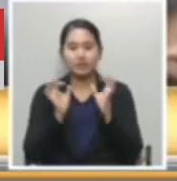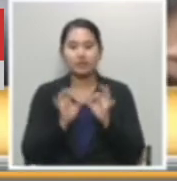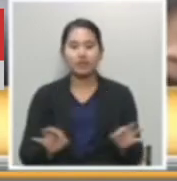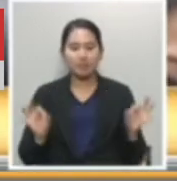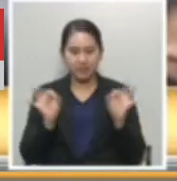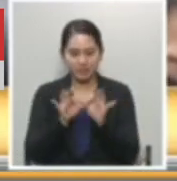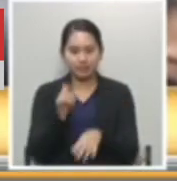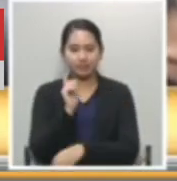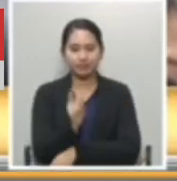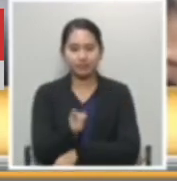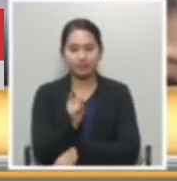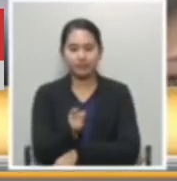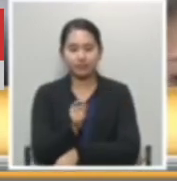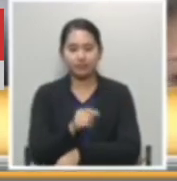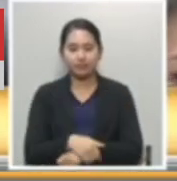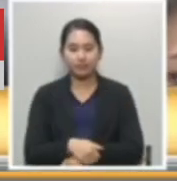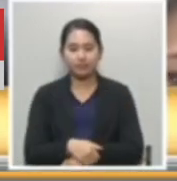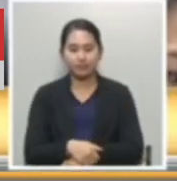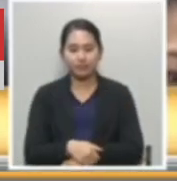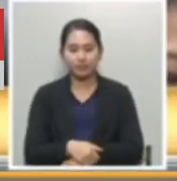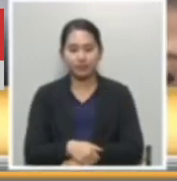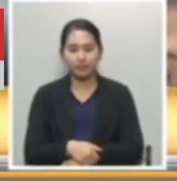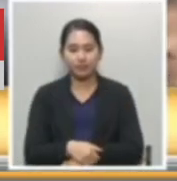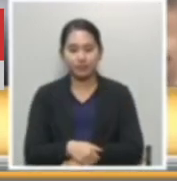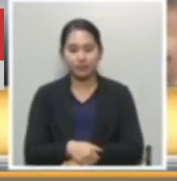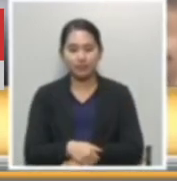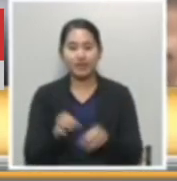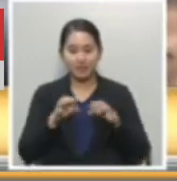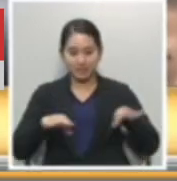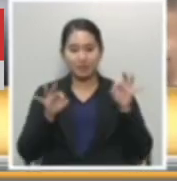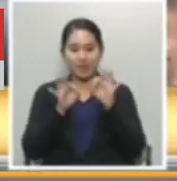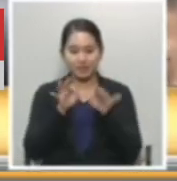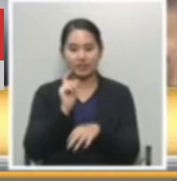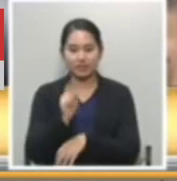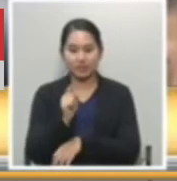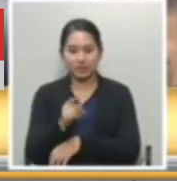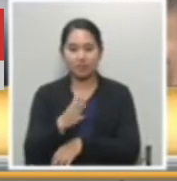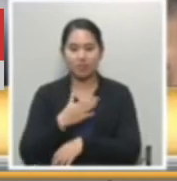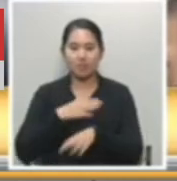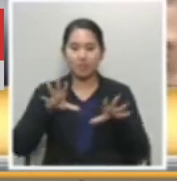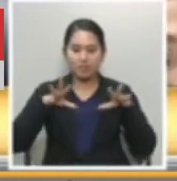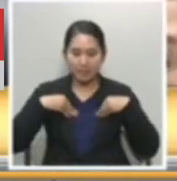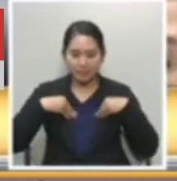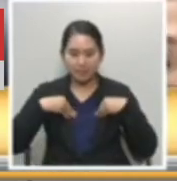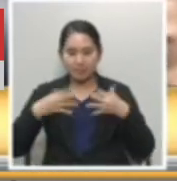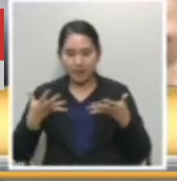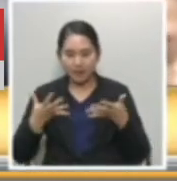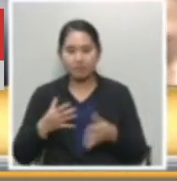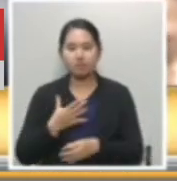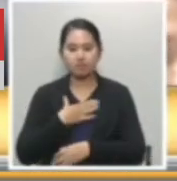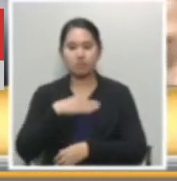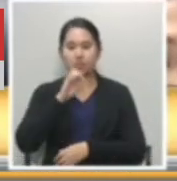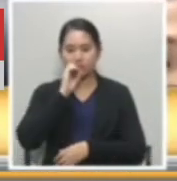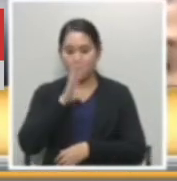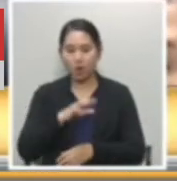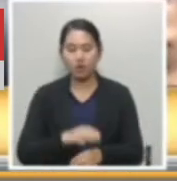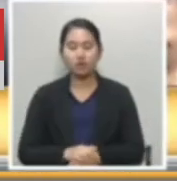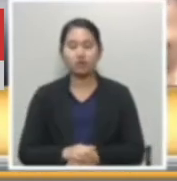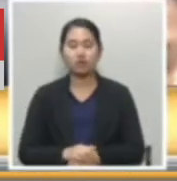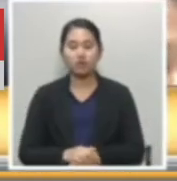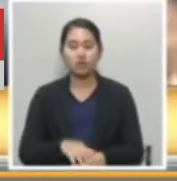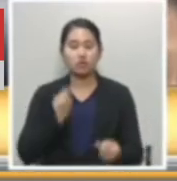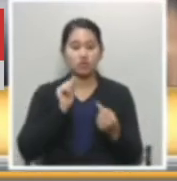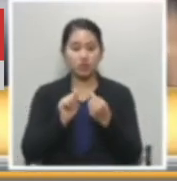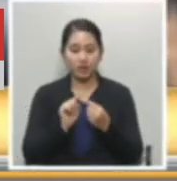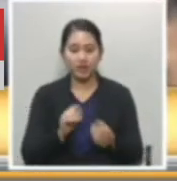สำคัญจริงๆครับกำลังจะบอกแล้วผมจะรับหรือไม่รับนะครับพ.ร.บ.ฉบับนี้คือการจัดล